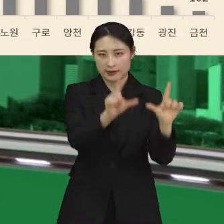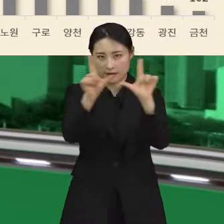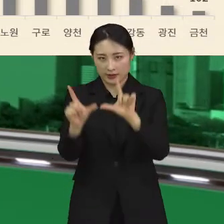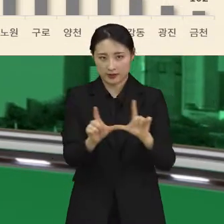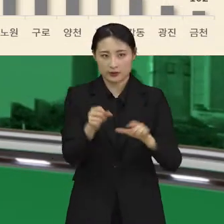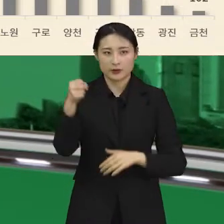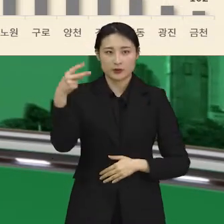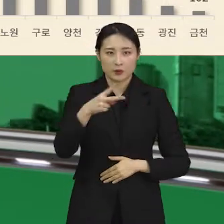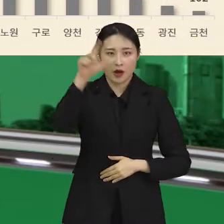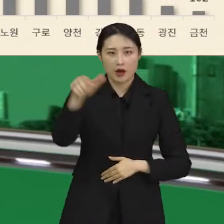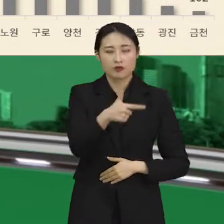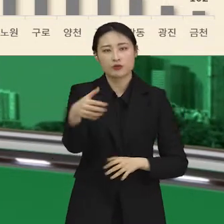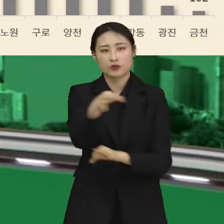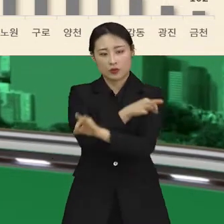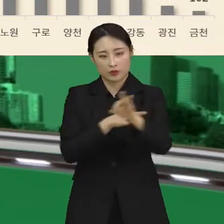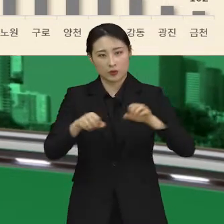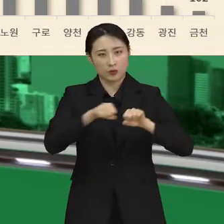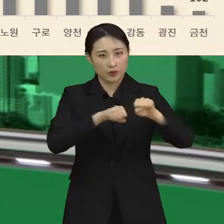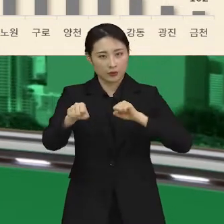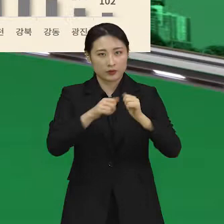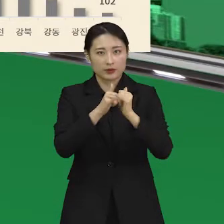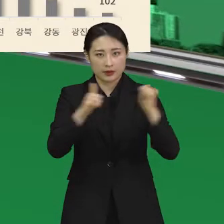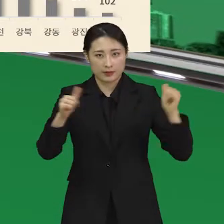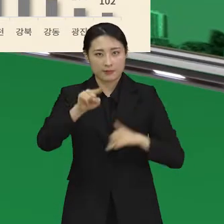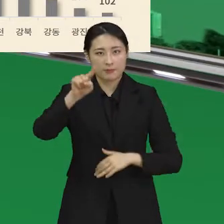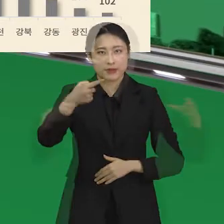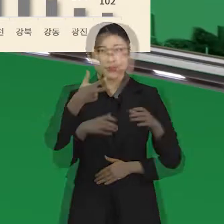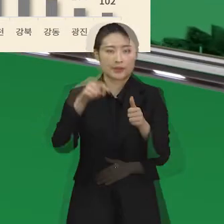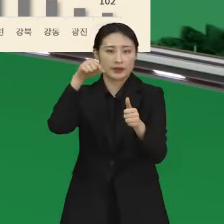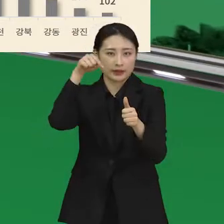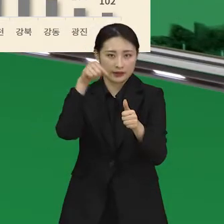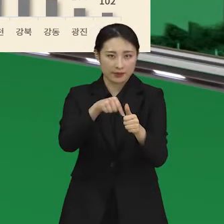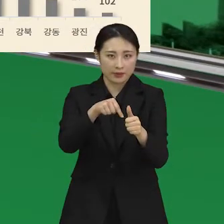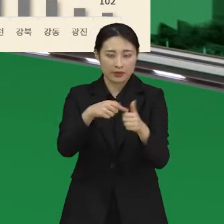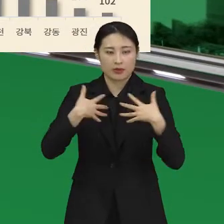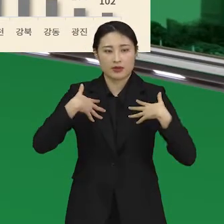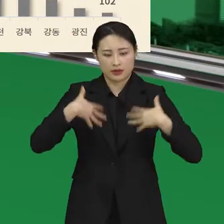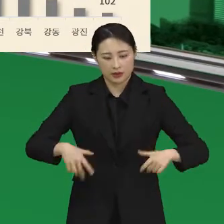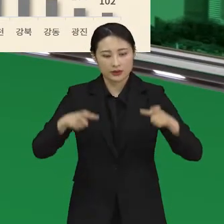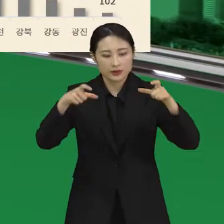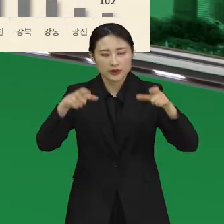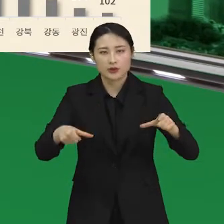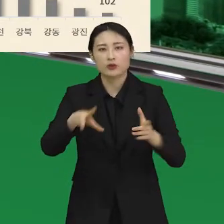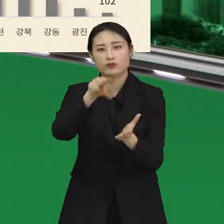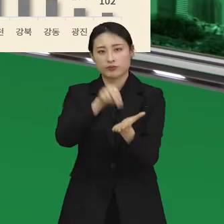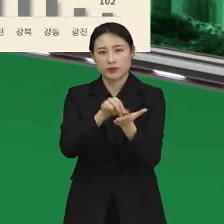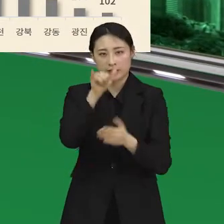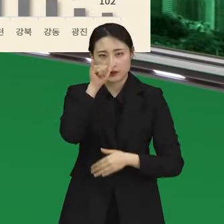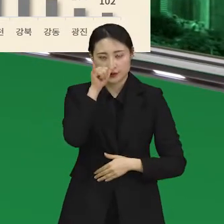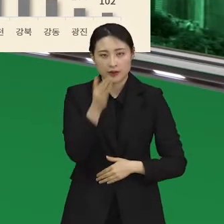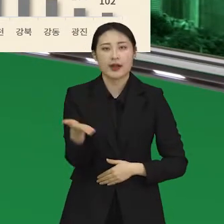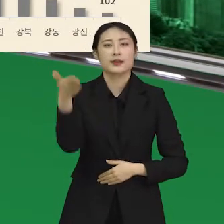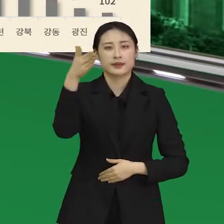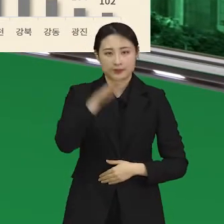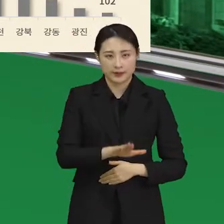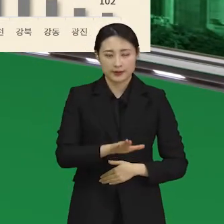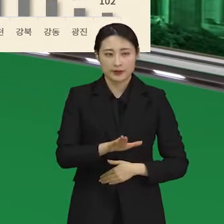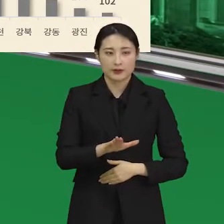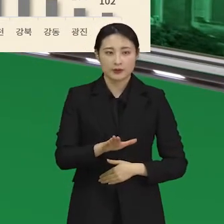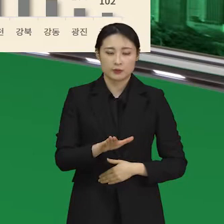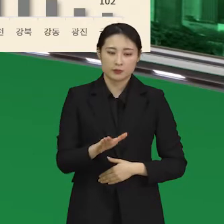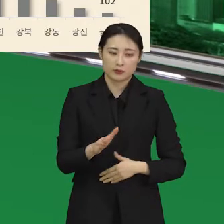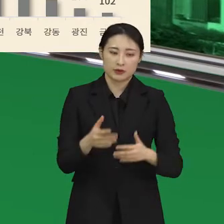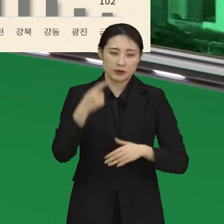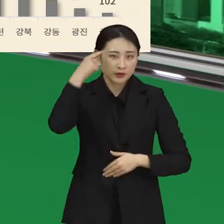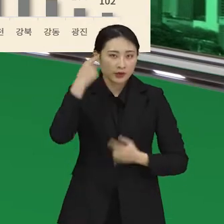하루 경제 활동 인구만 107만 명으로 집단 감염에 취약한 지역적 여건에도 불구하고 이처럼 눈에